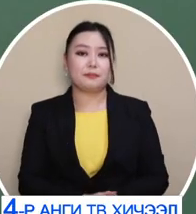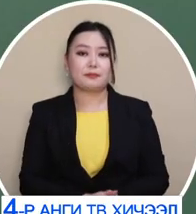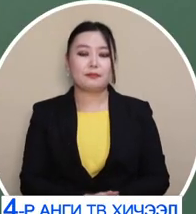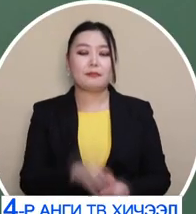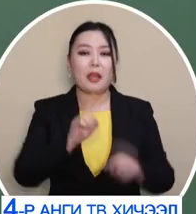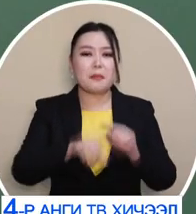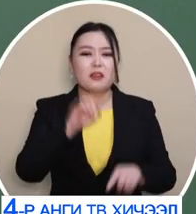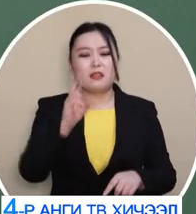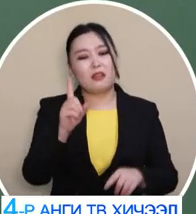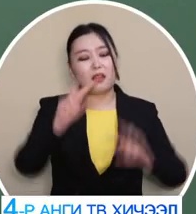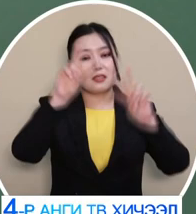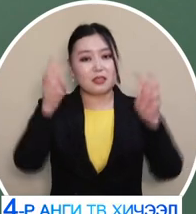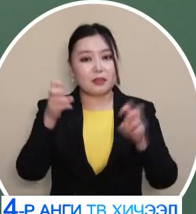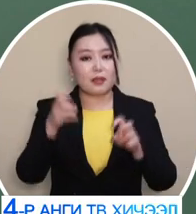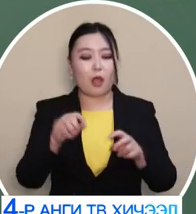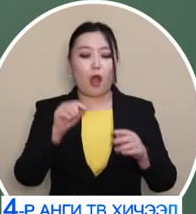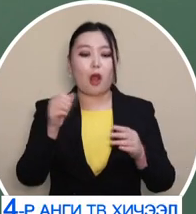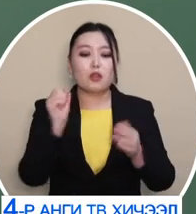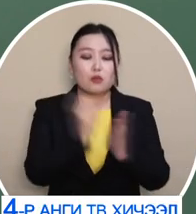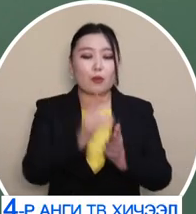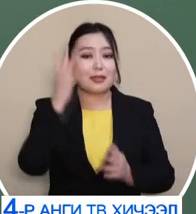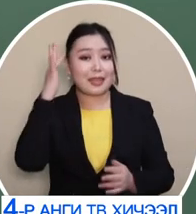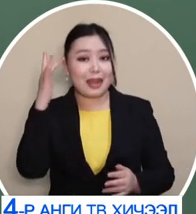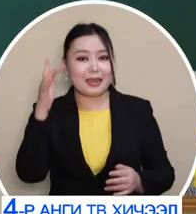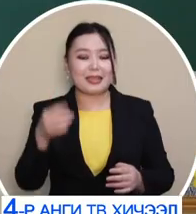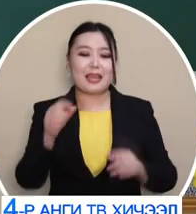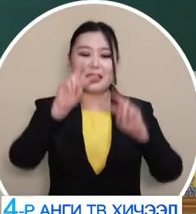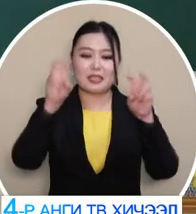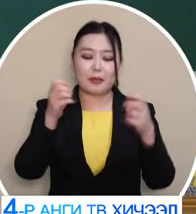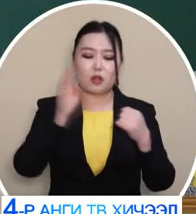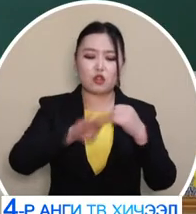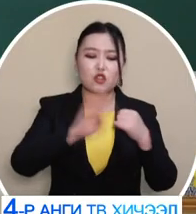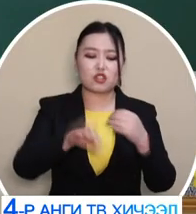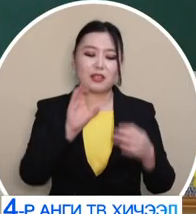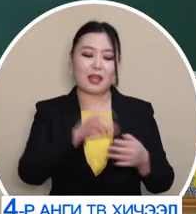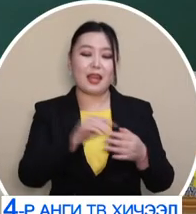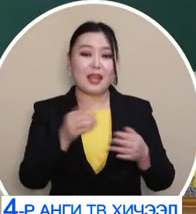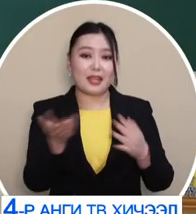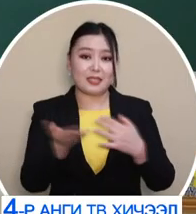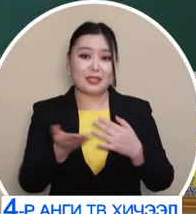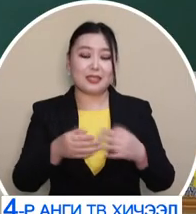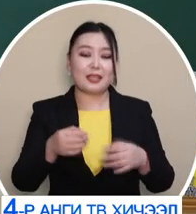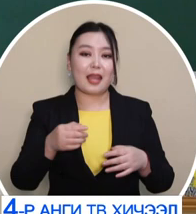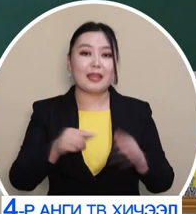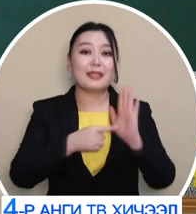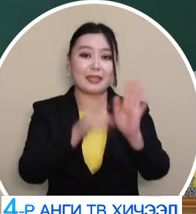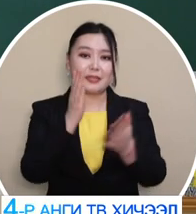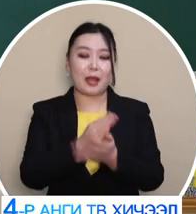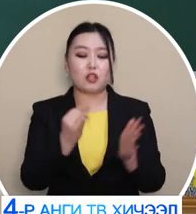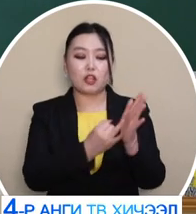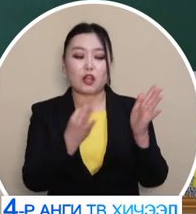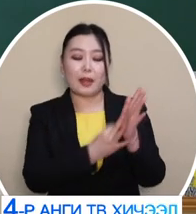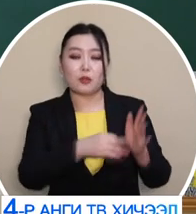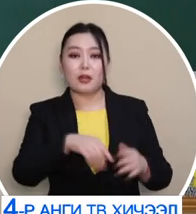ямарваа эхийн маань гол санаа эхийнхаа төгсгөл хэсэгт ихэвчлэн илэрхийлэгдсэн байдаг. Тэгвэл шүлгийн маань 7 болон 8